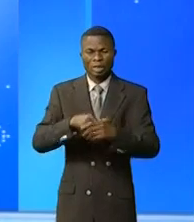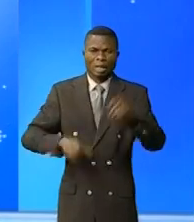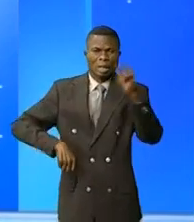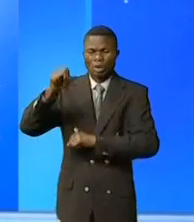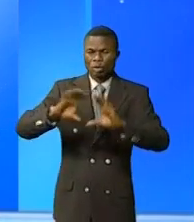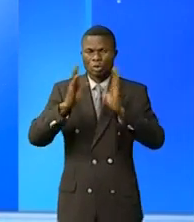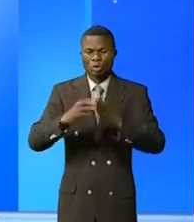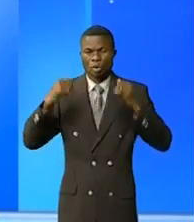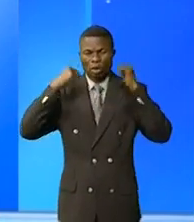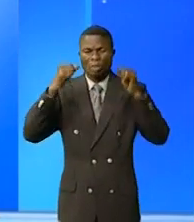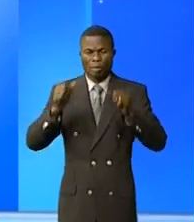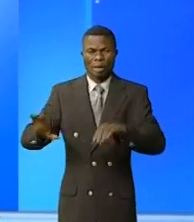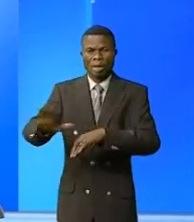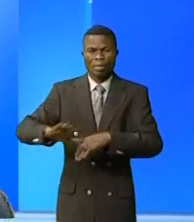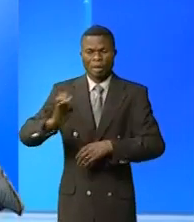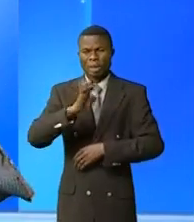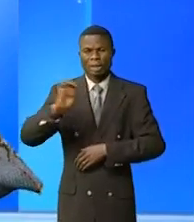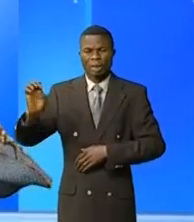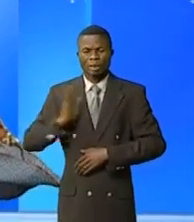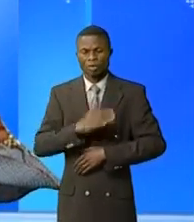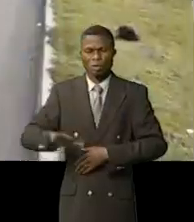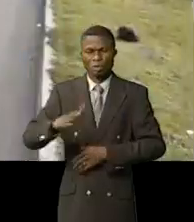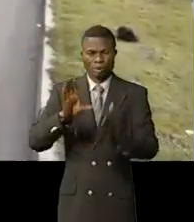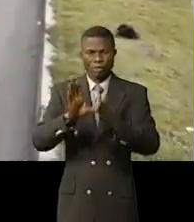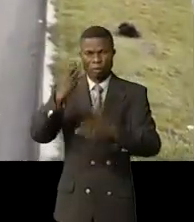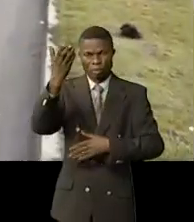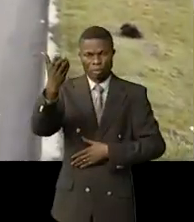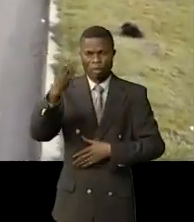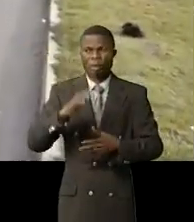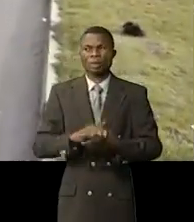avec l'insécurité dans l'est du pays. Suivi.